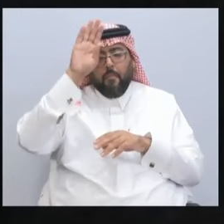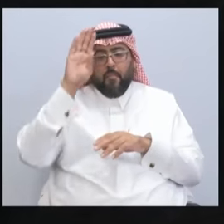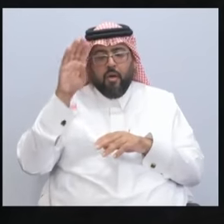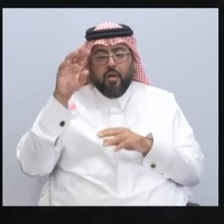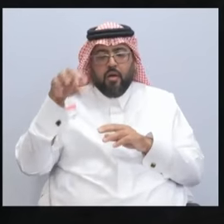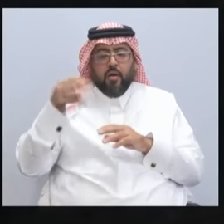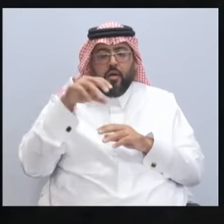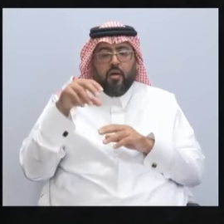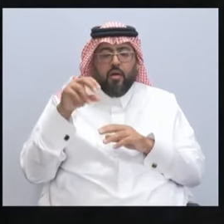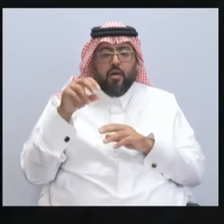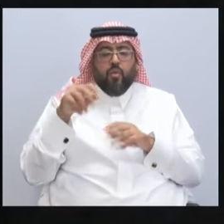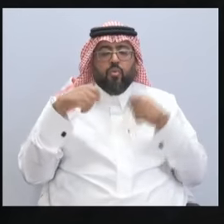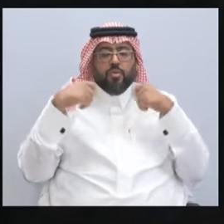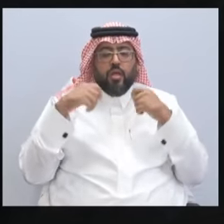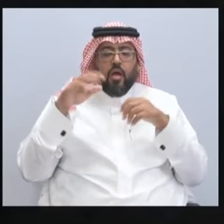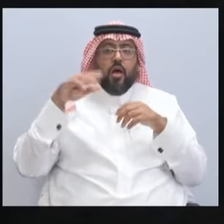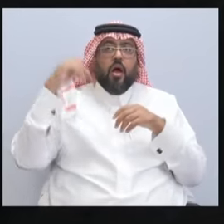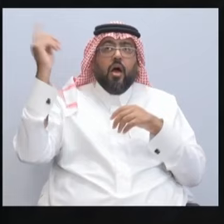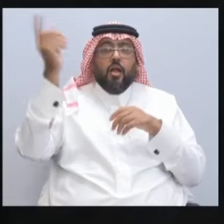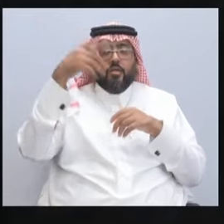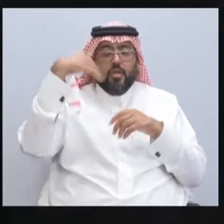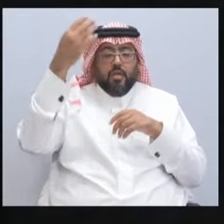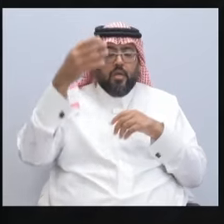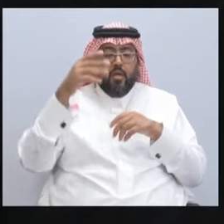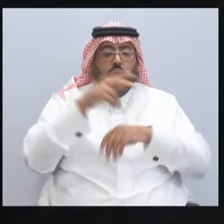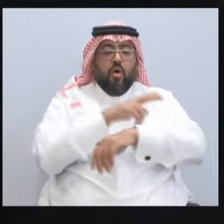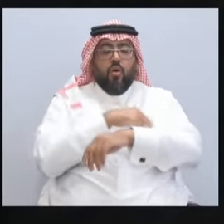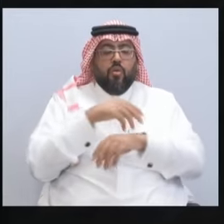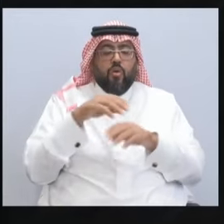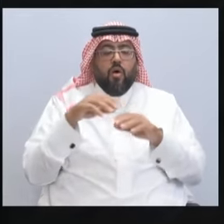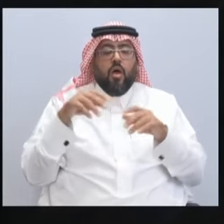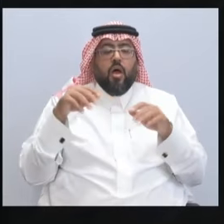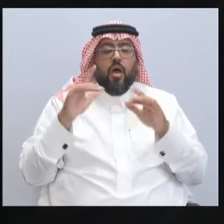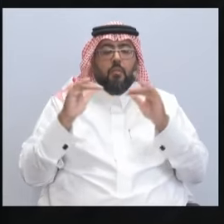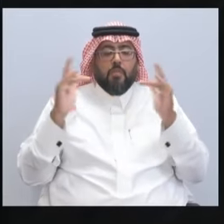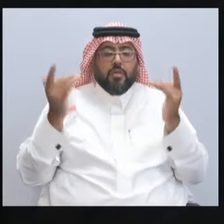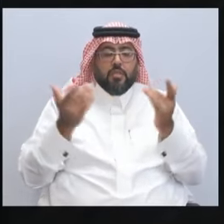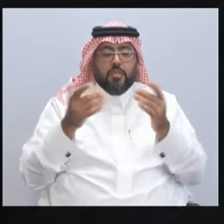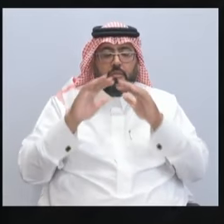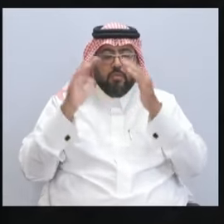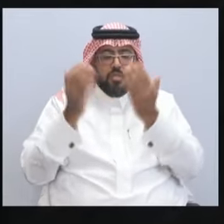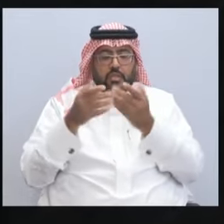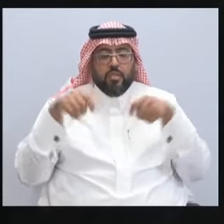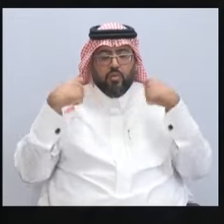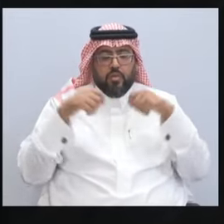التعاون وزراء الخارجيه هم اعضاء المجلس الوزاري لدول الخليج